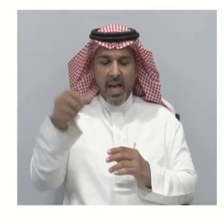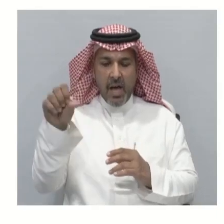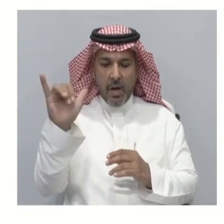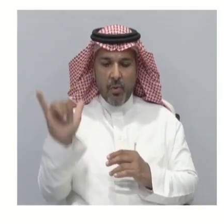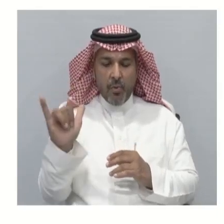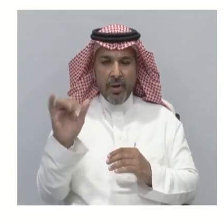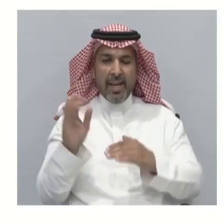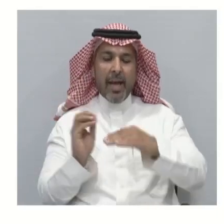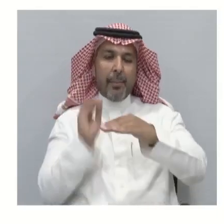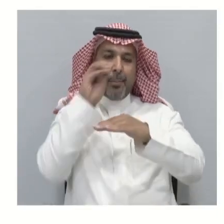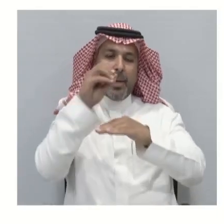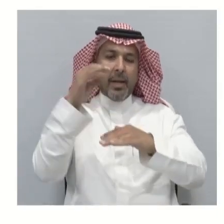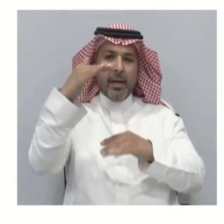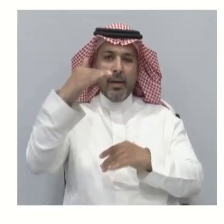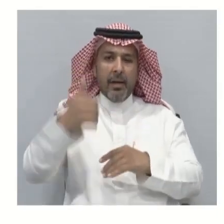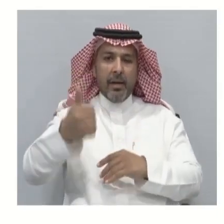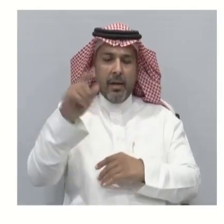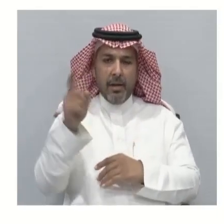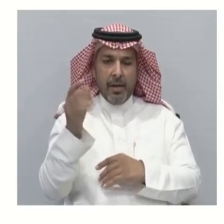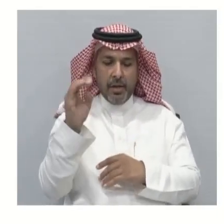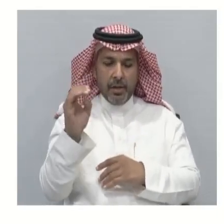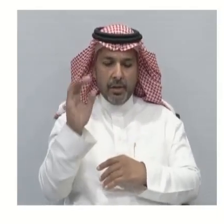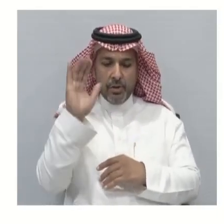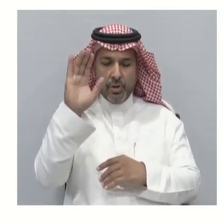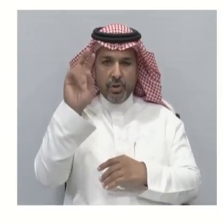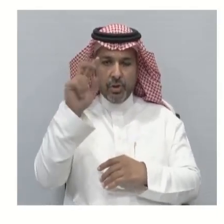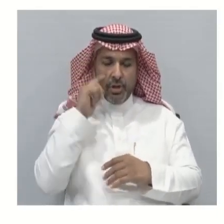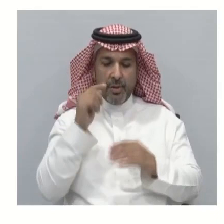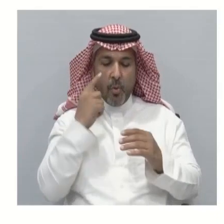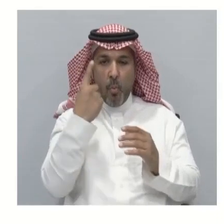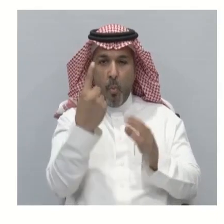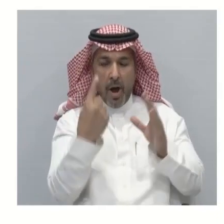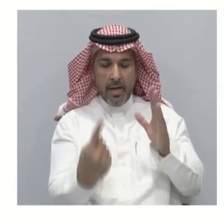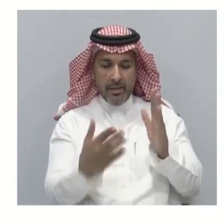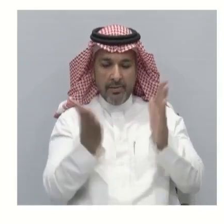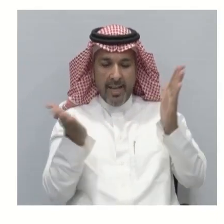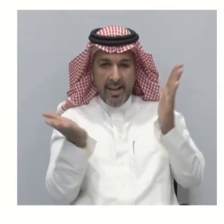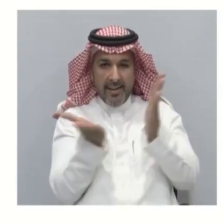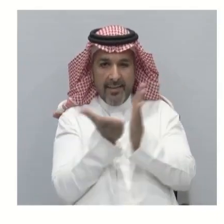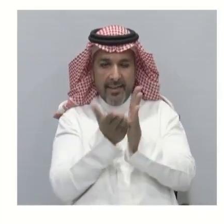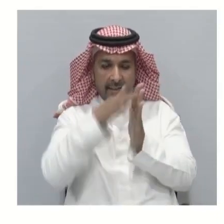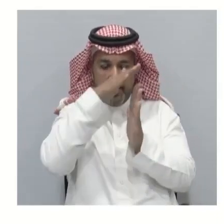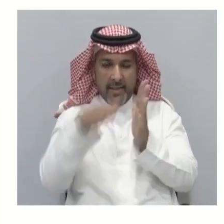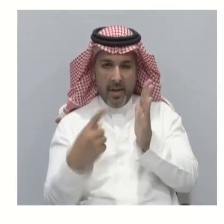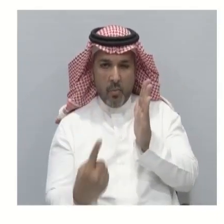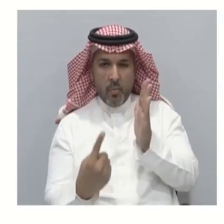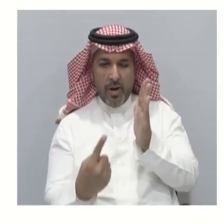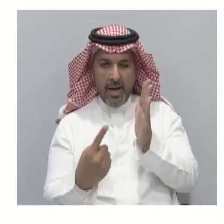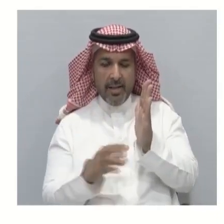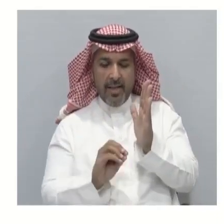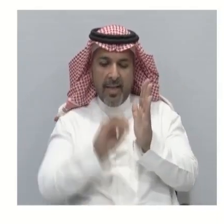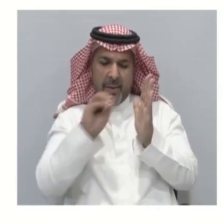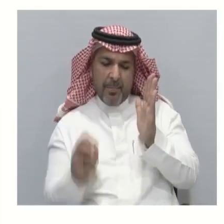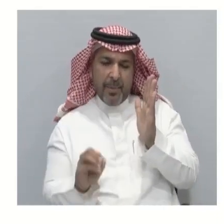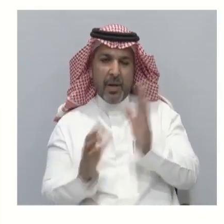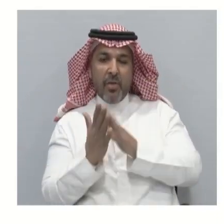هو اكبر من قياس اي من الزاويتين الداخليتين البعيدتين وذكرنا